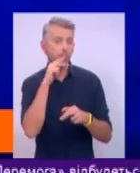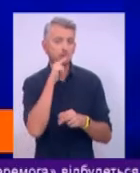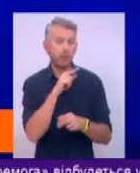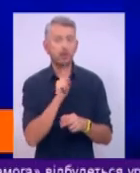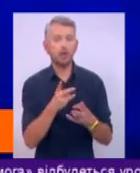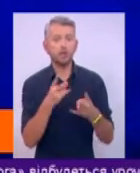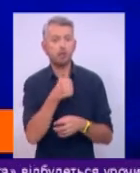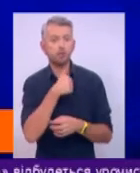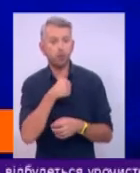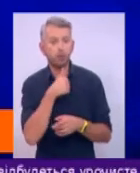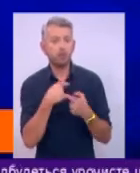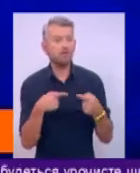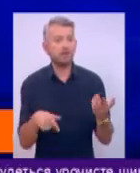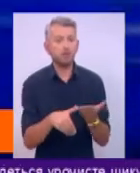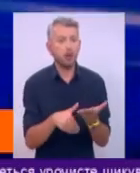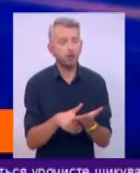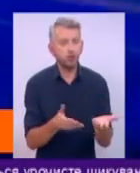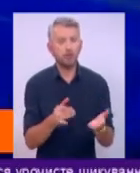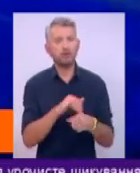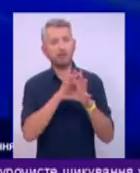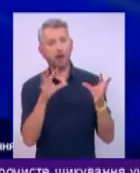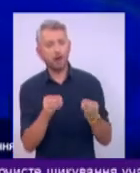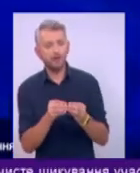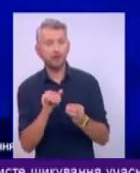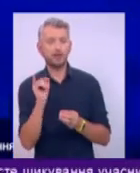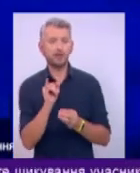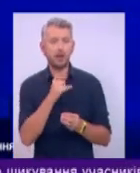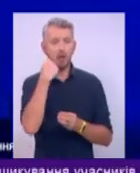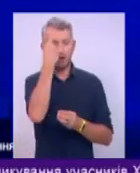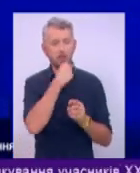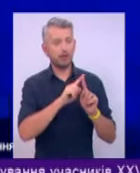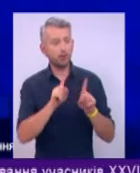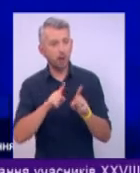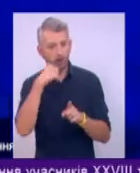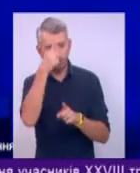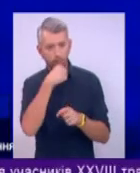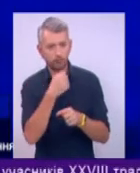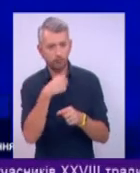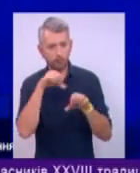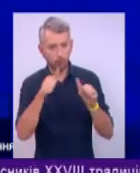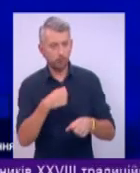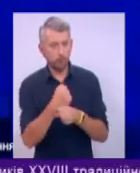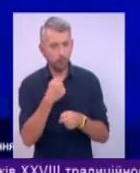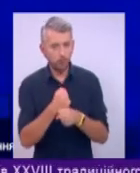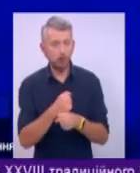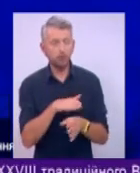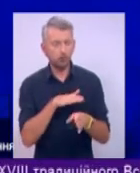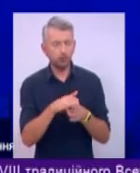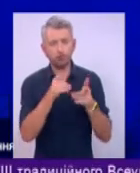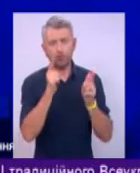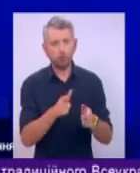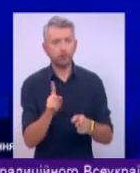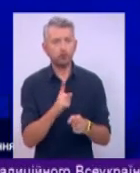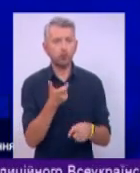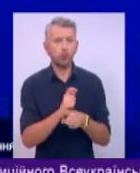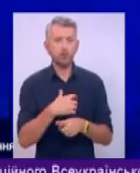треба пробувати різні методи, і загальні, і індивідуальні форми роботи. Але абсолютно погоджуюсь з колегою, що